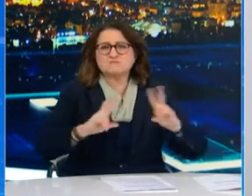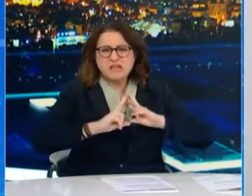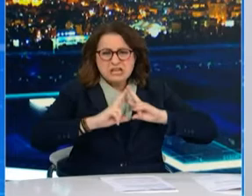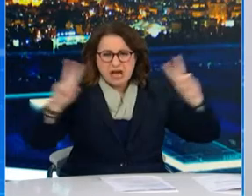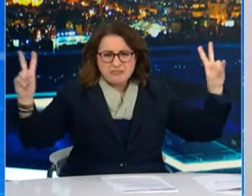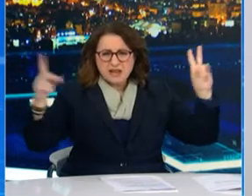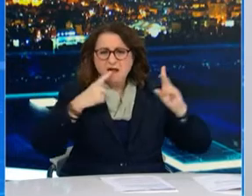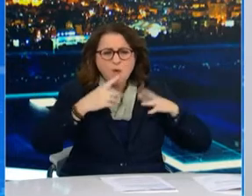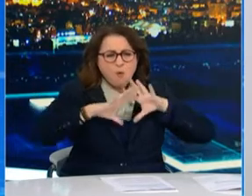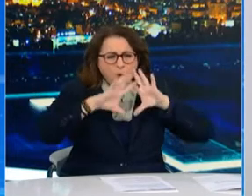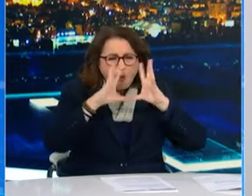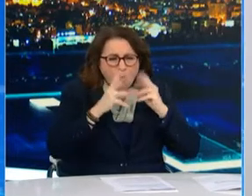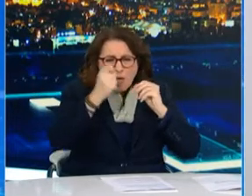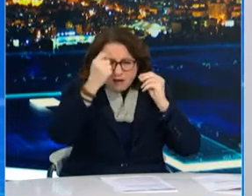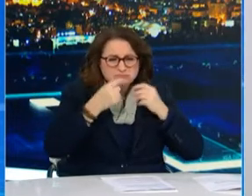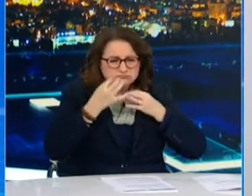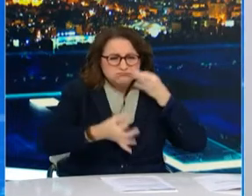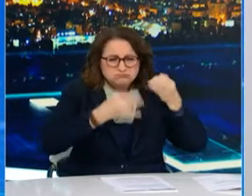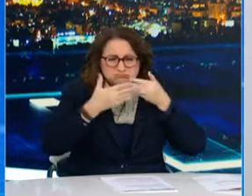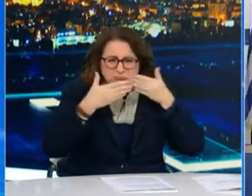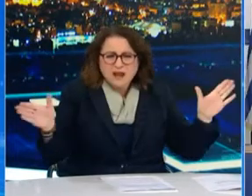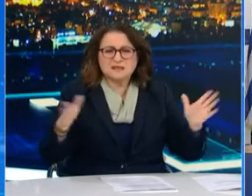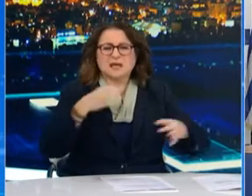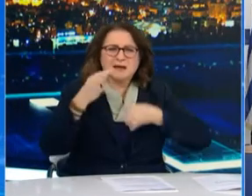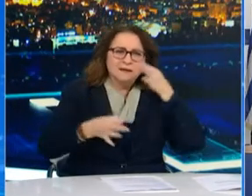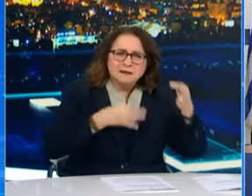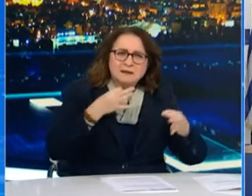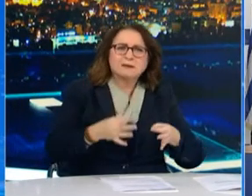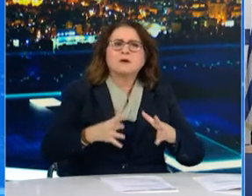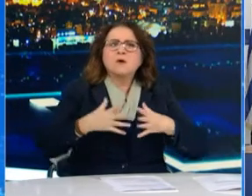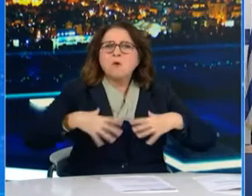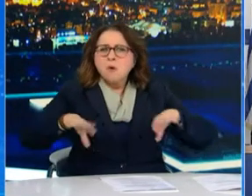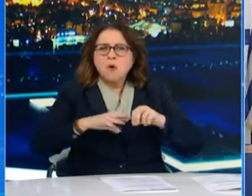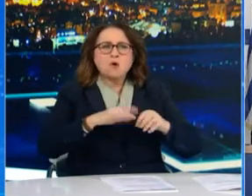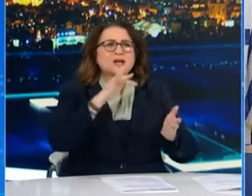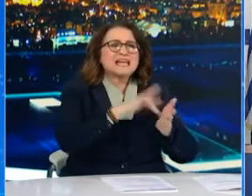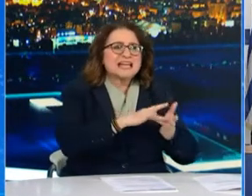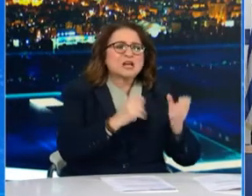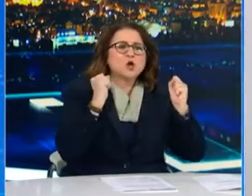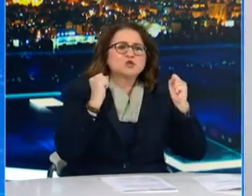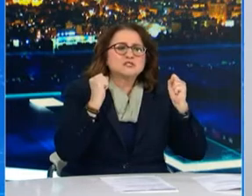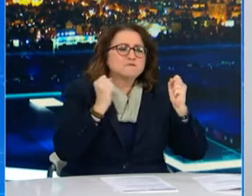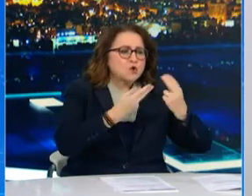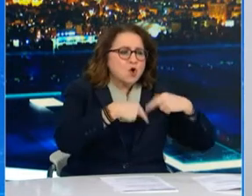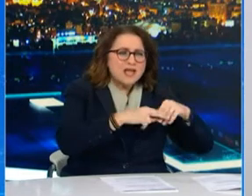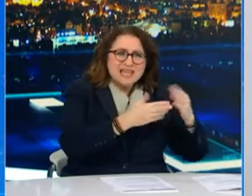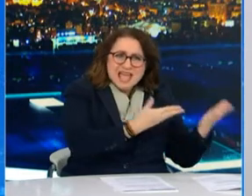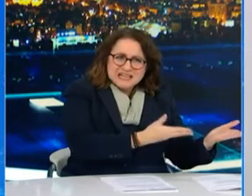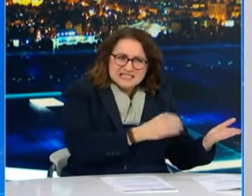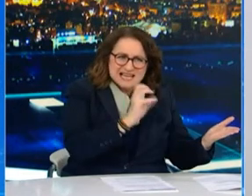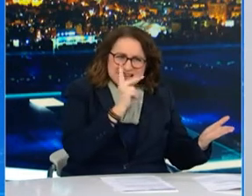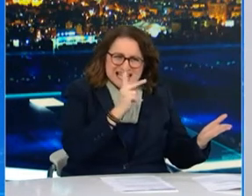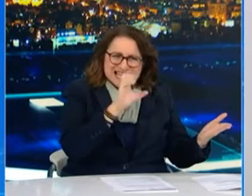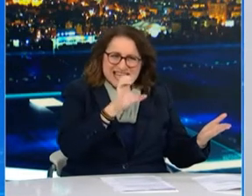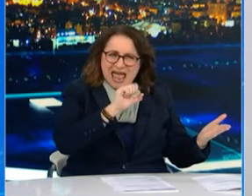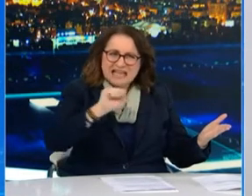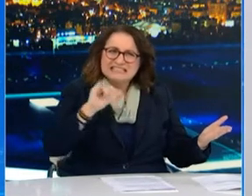της Επιστημονικής μας Επιτροπής, του Κεντρικού Συμβουλίου Υγείας. Πάντα είμαστε εδώ, έτσι ώστε να μπορούμε